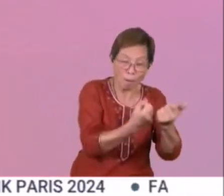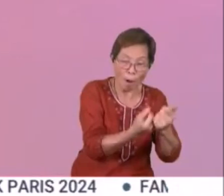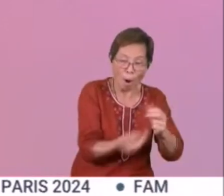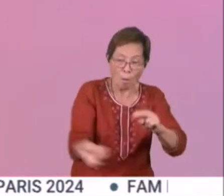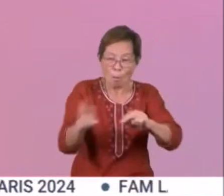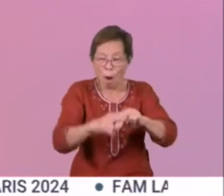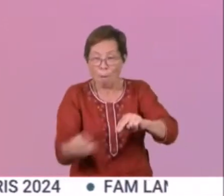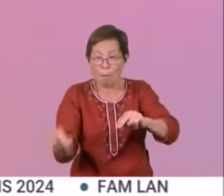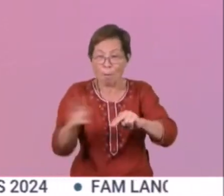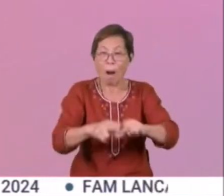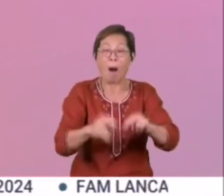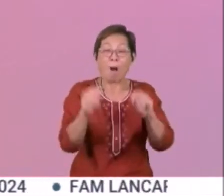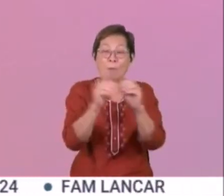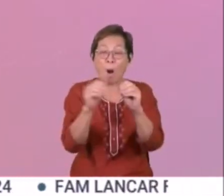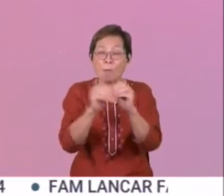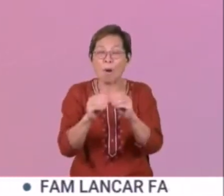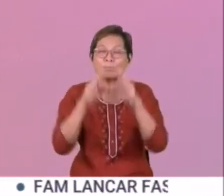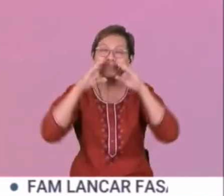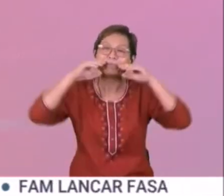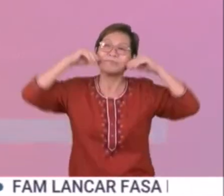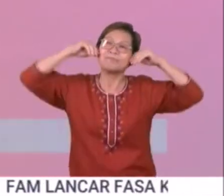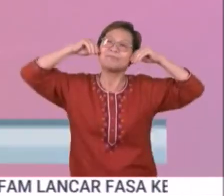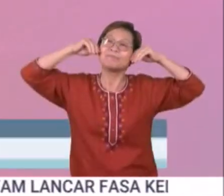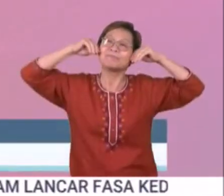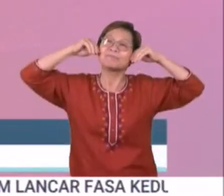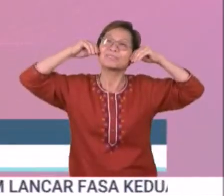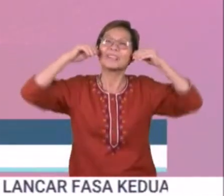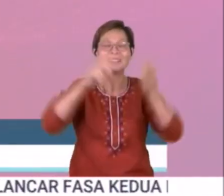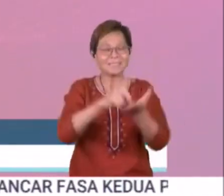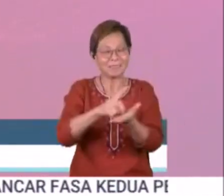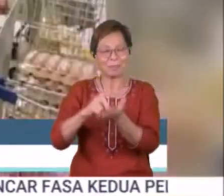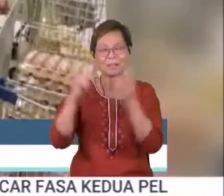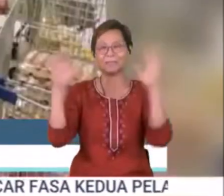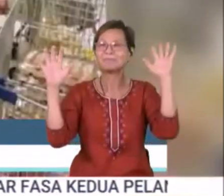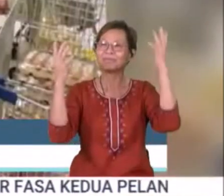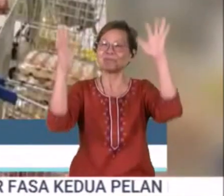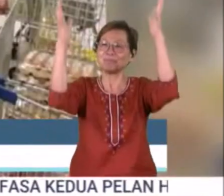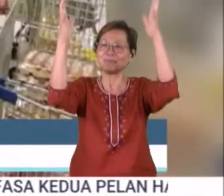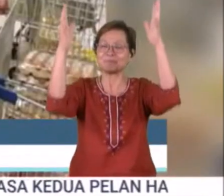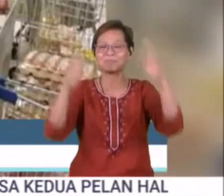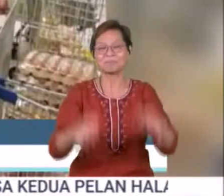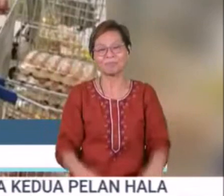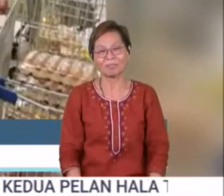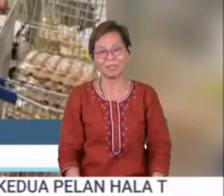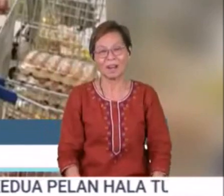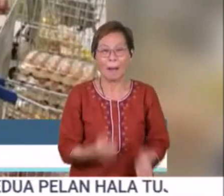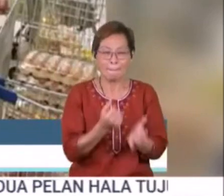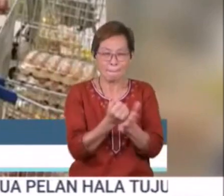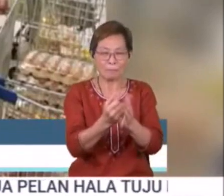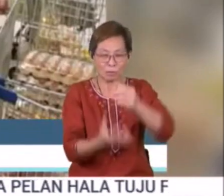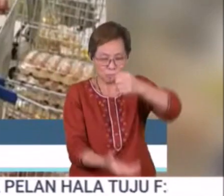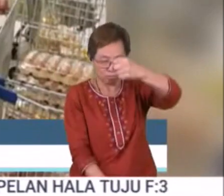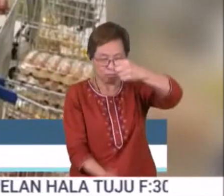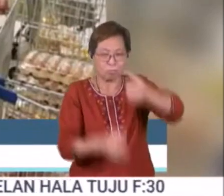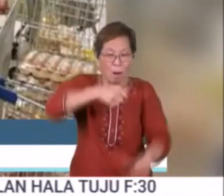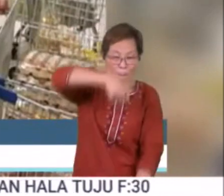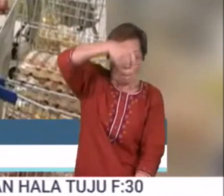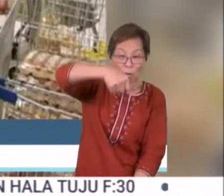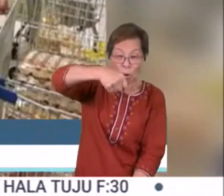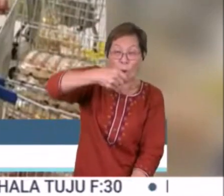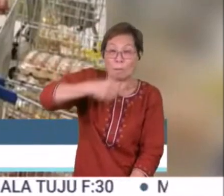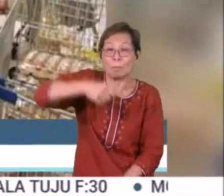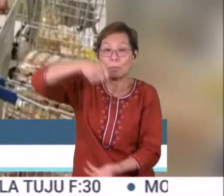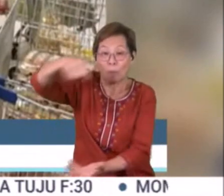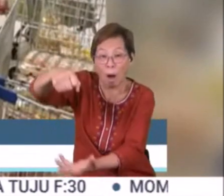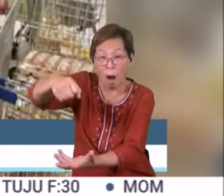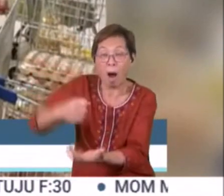menambahkan keceriaan Sempena sambutan di pali bantuan bakul makanan itu hasil